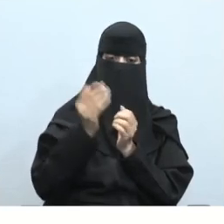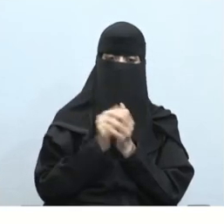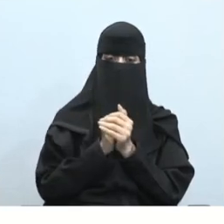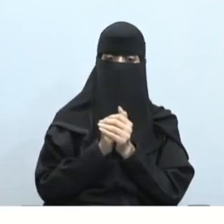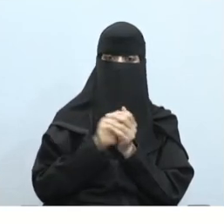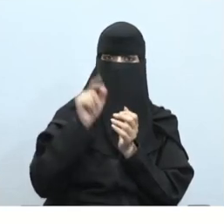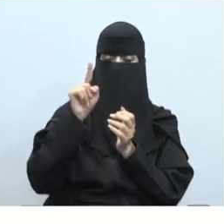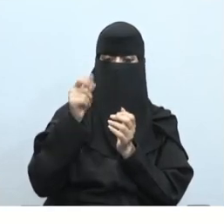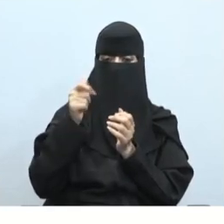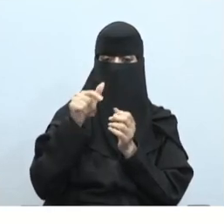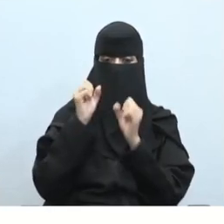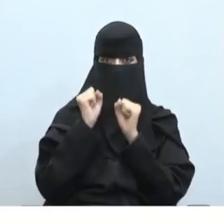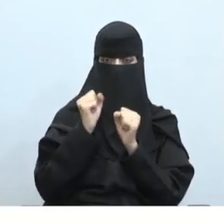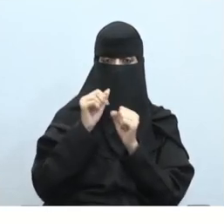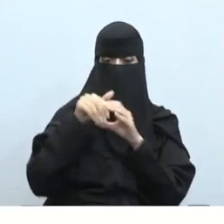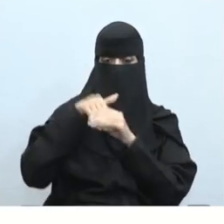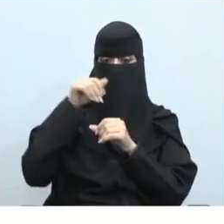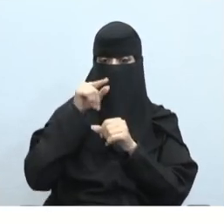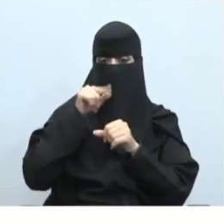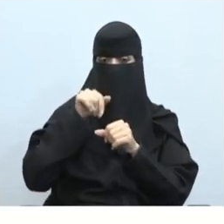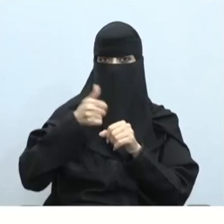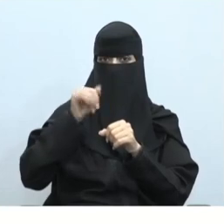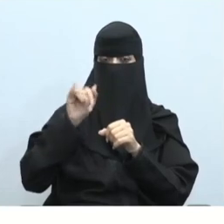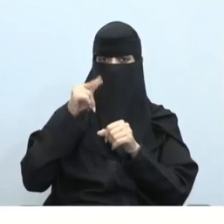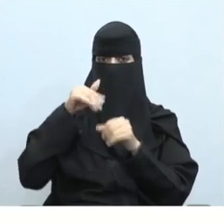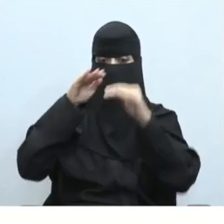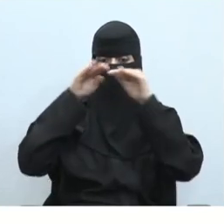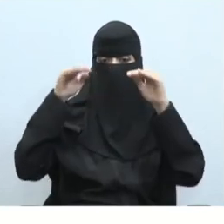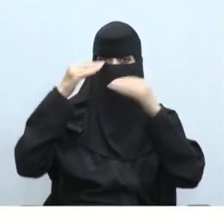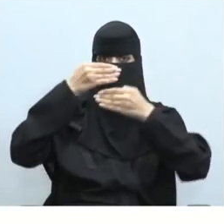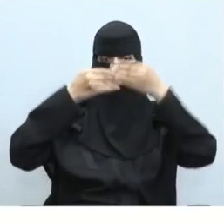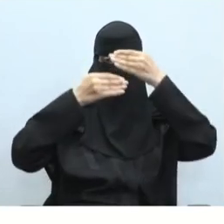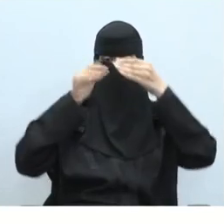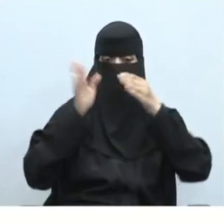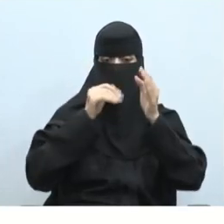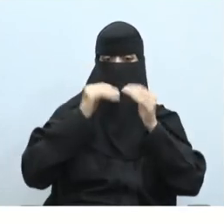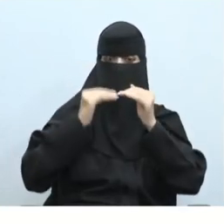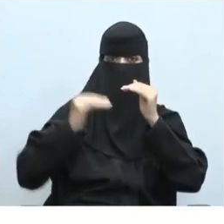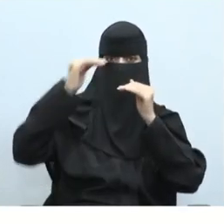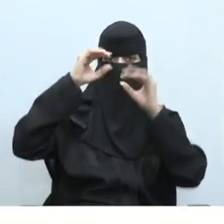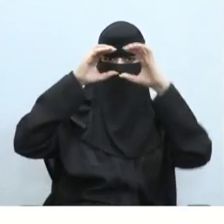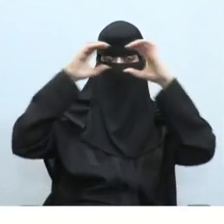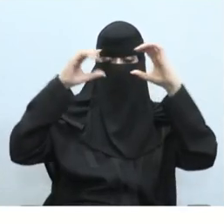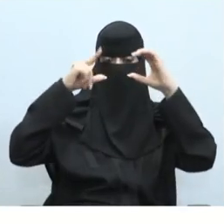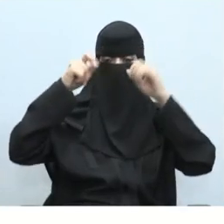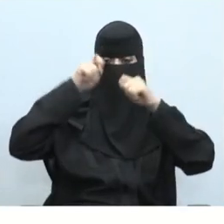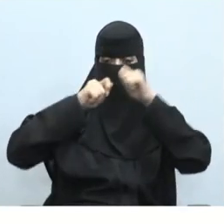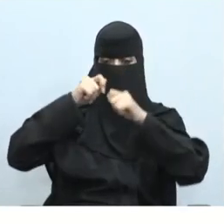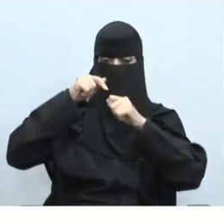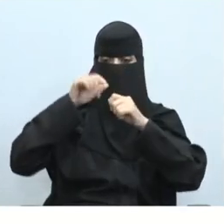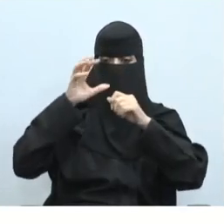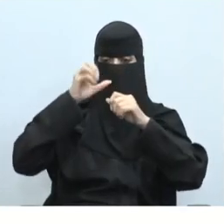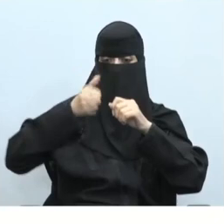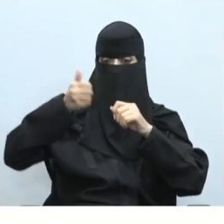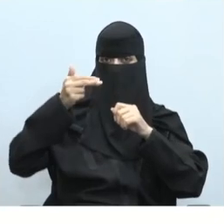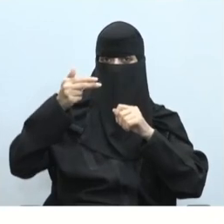انتم اشد خلقا ام السماء بناها رفع سمكها فسواها واغطش